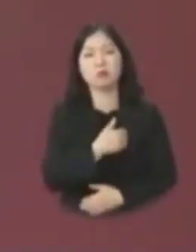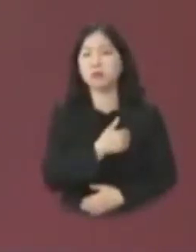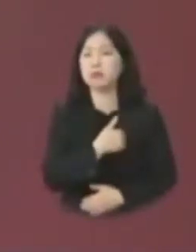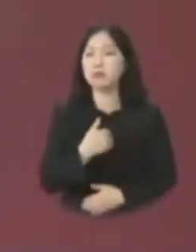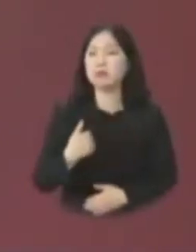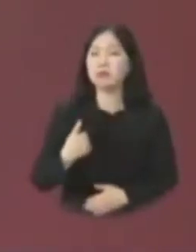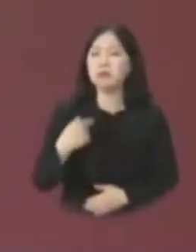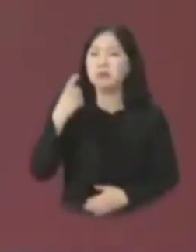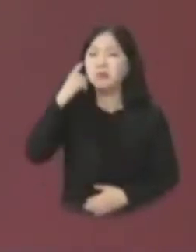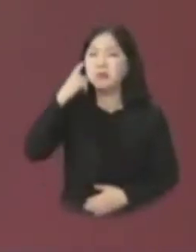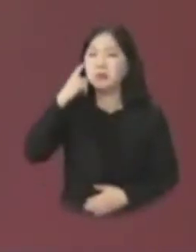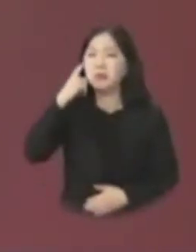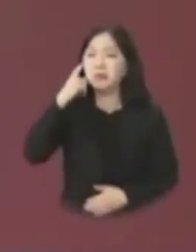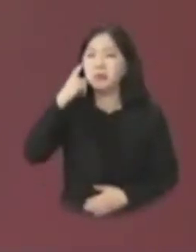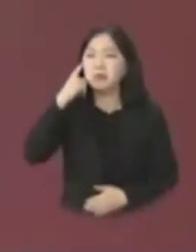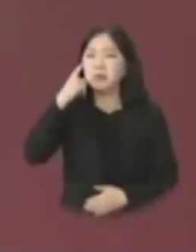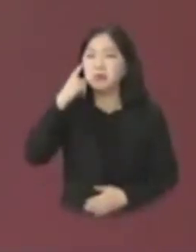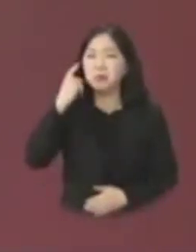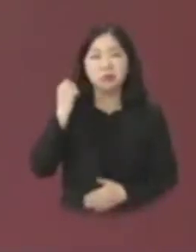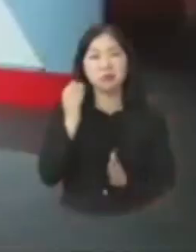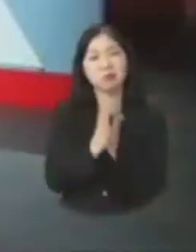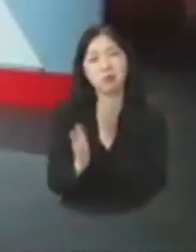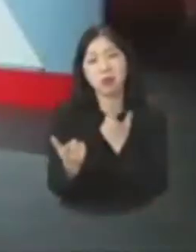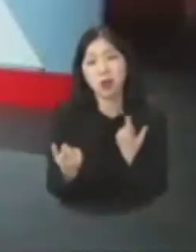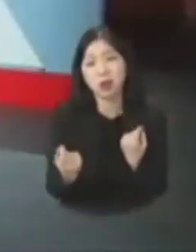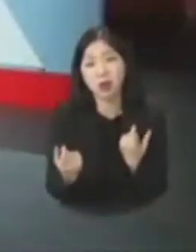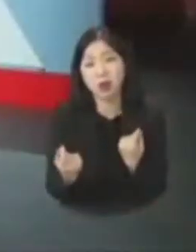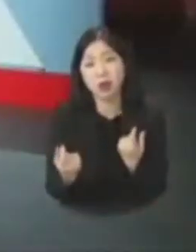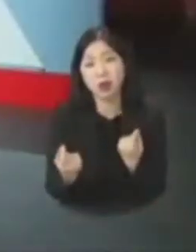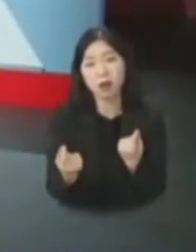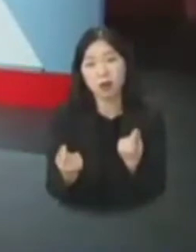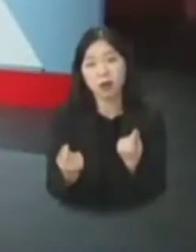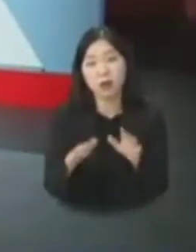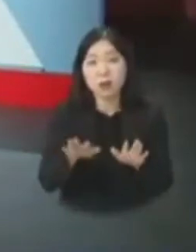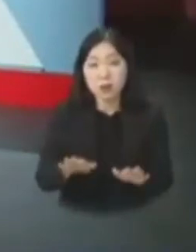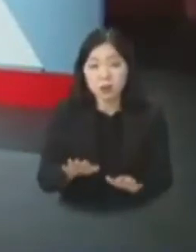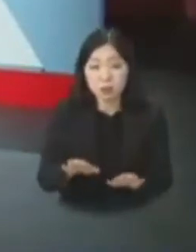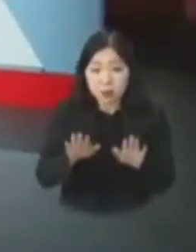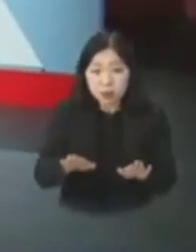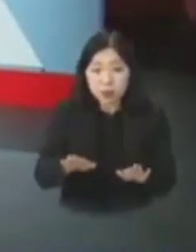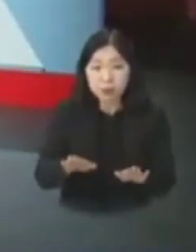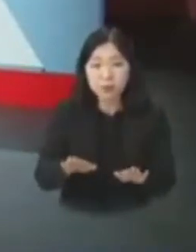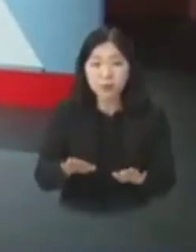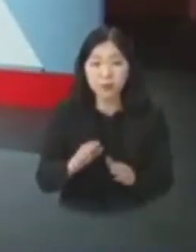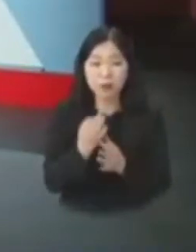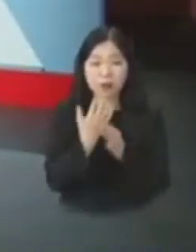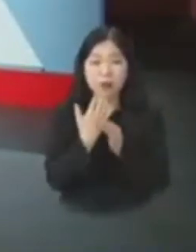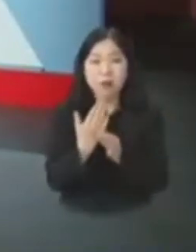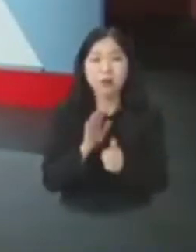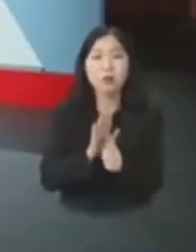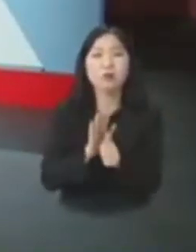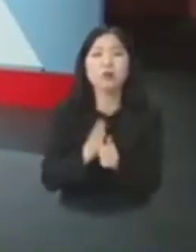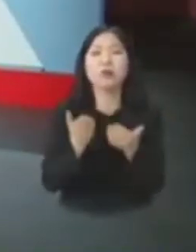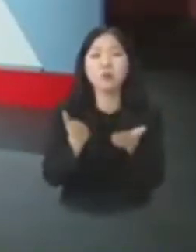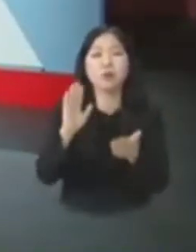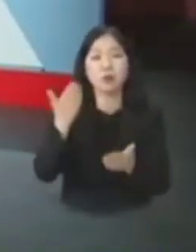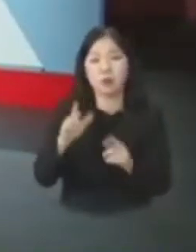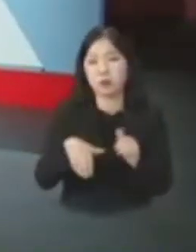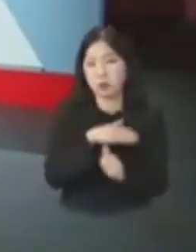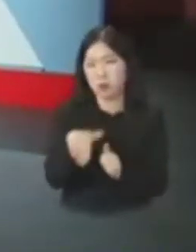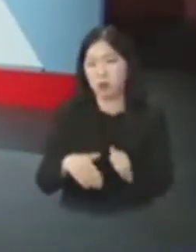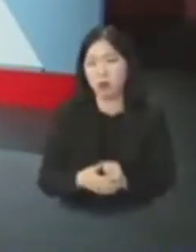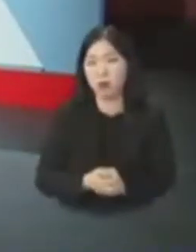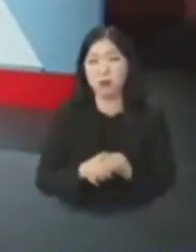아니신가. 좀 죄송하지만 좀 그렇긴 합니다. 당장에 우리가 이제 그 뭐 현금 보상이라도 좀 해줘야 되지 않겠나 그런 맞습니다. 생각입니다.